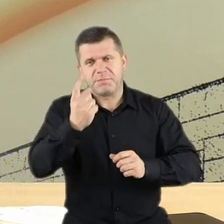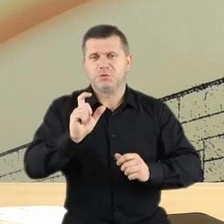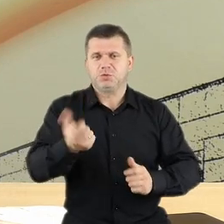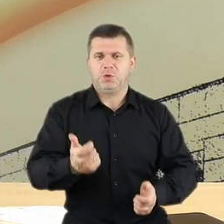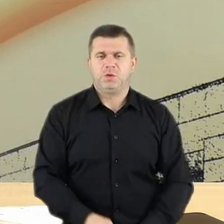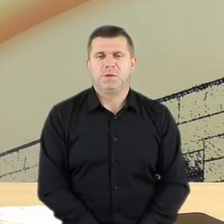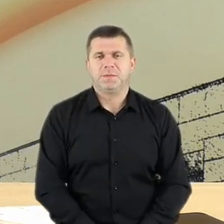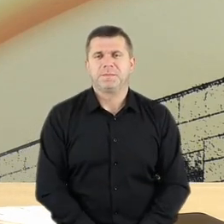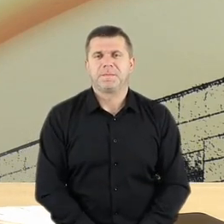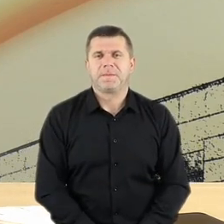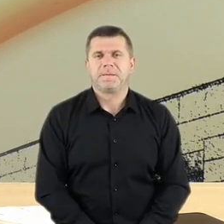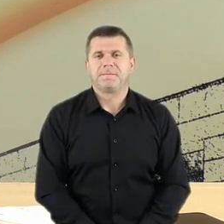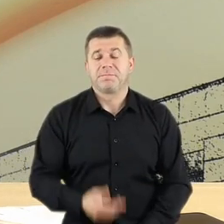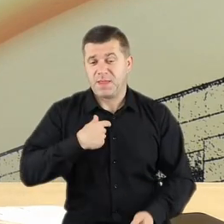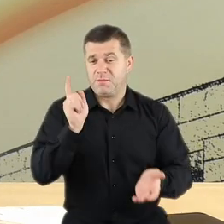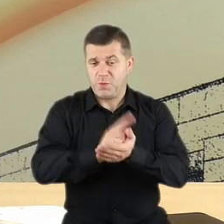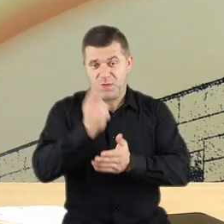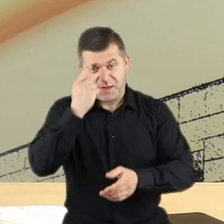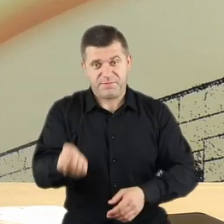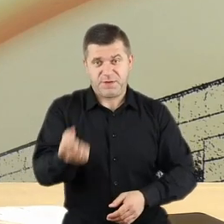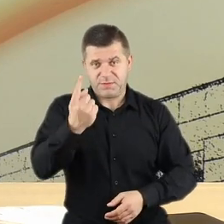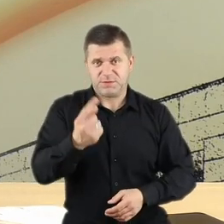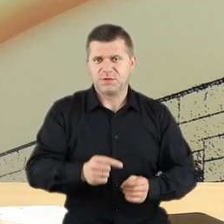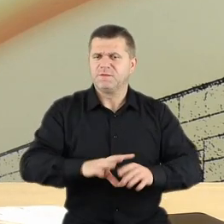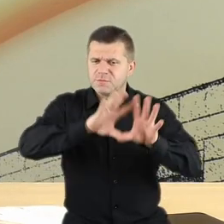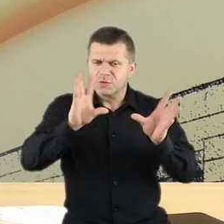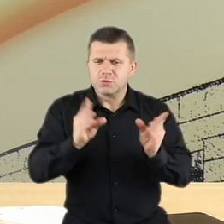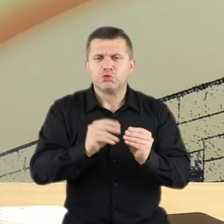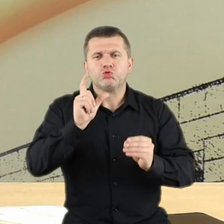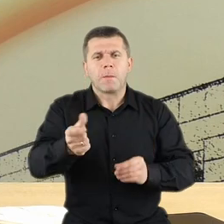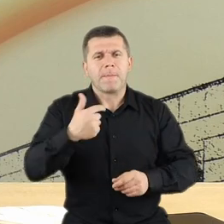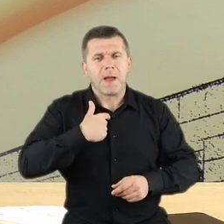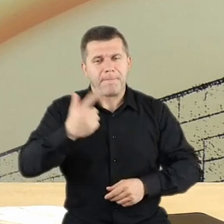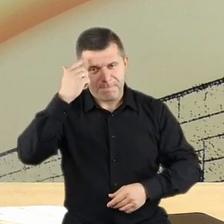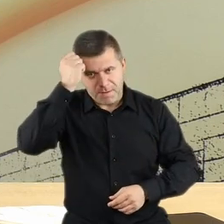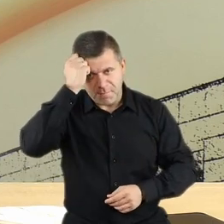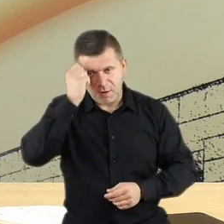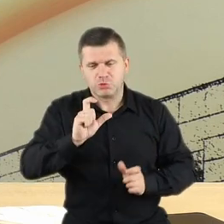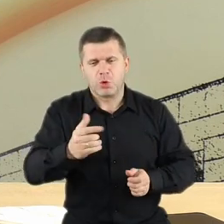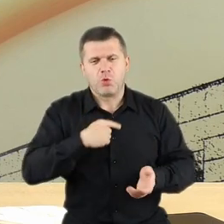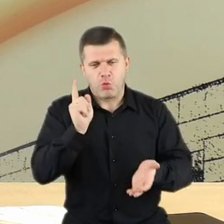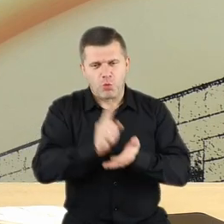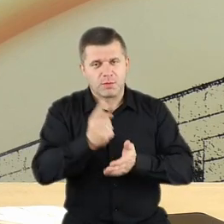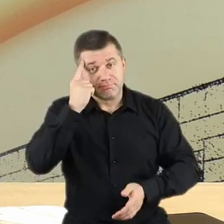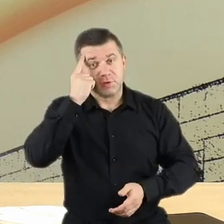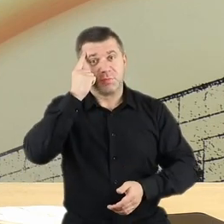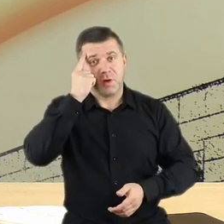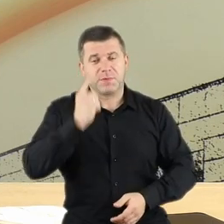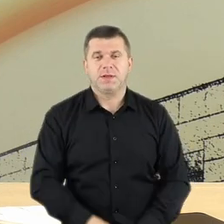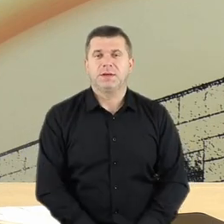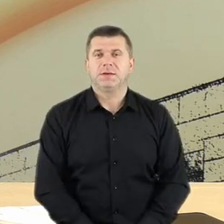co No i wymyśliłam wszystko co pamiętam wszystko co se przypomnę